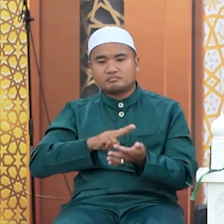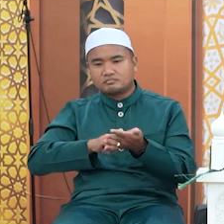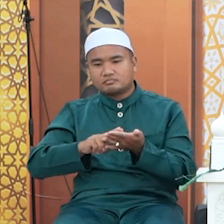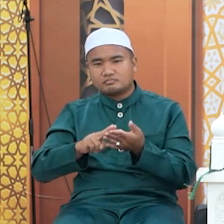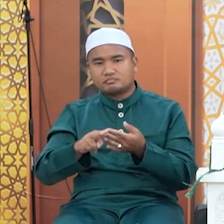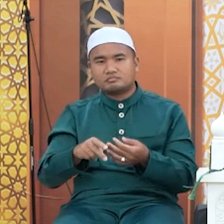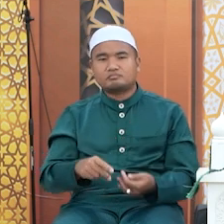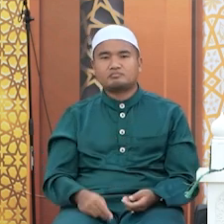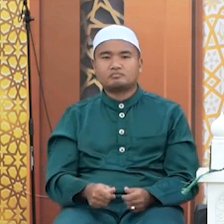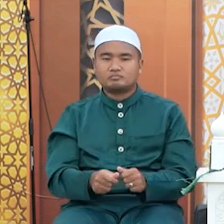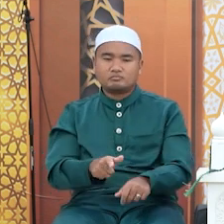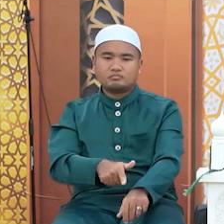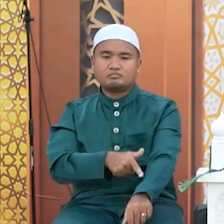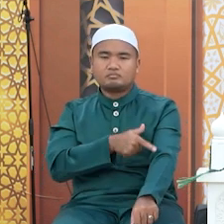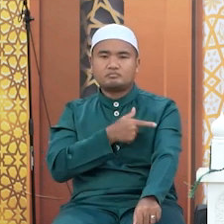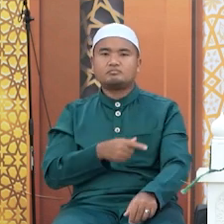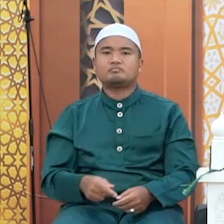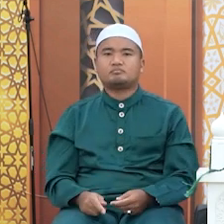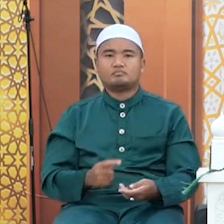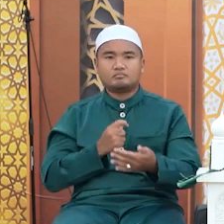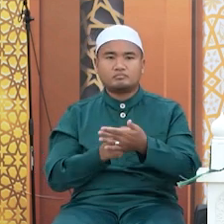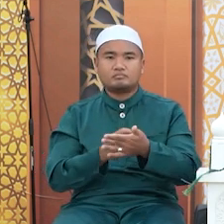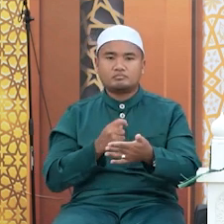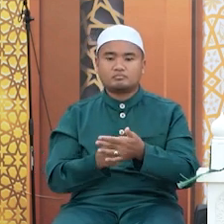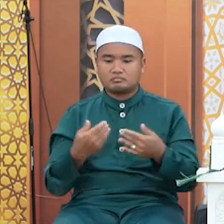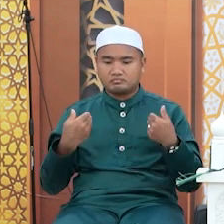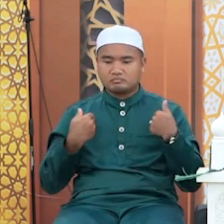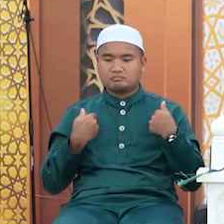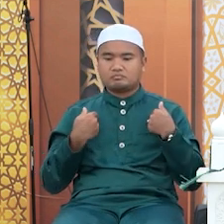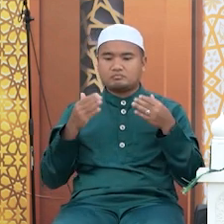tiba-tiba tengah sembahyang tu seorang budak menangis.